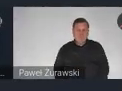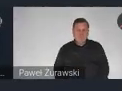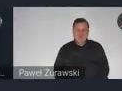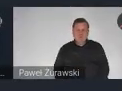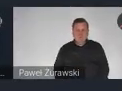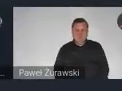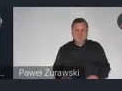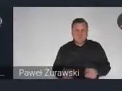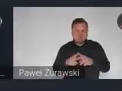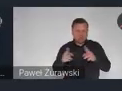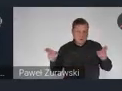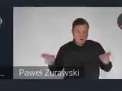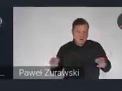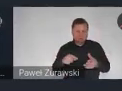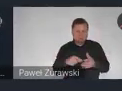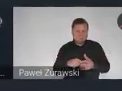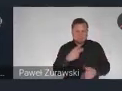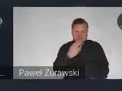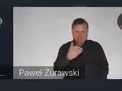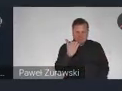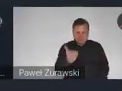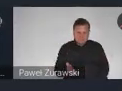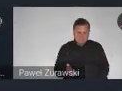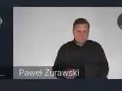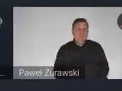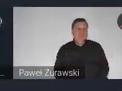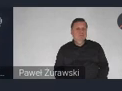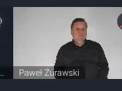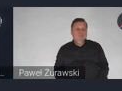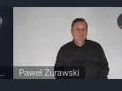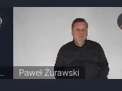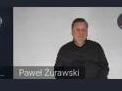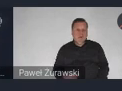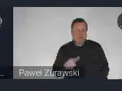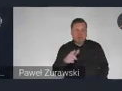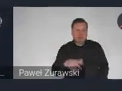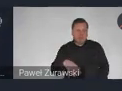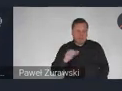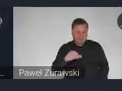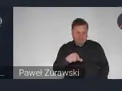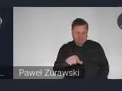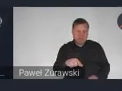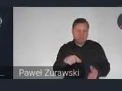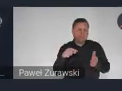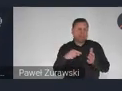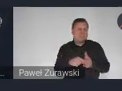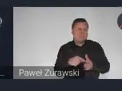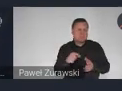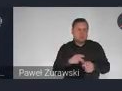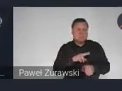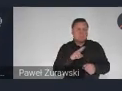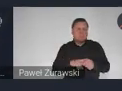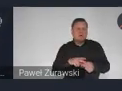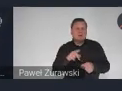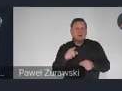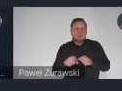ten okres który tutaj na slajdzie występuje na samej górze jest to również termin